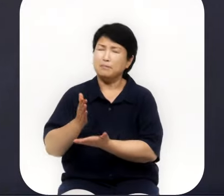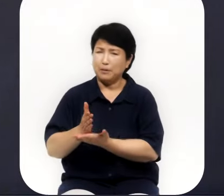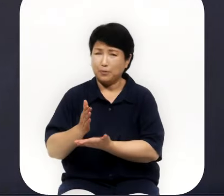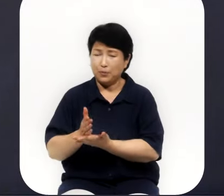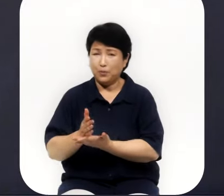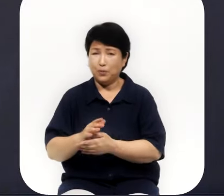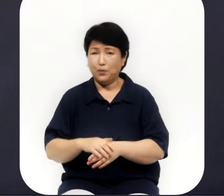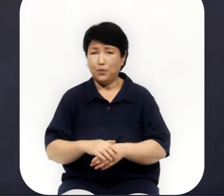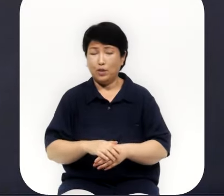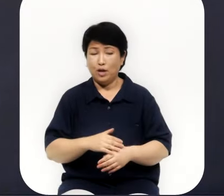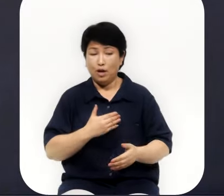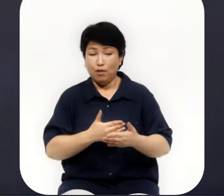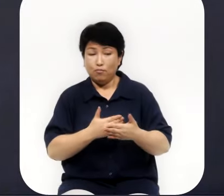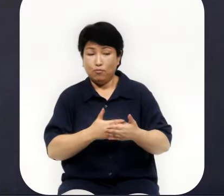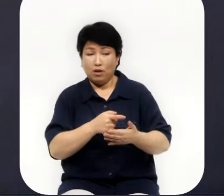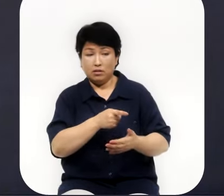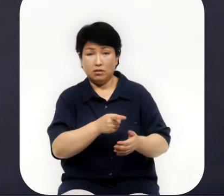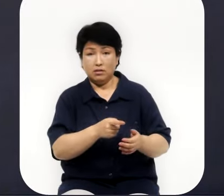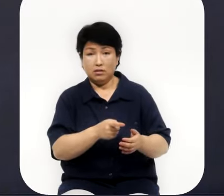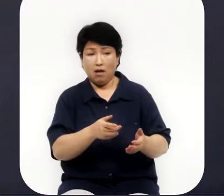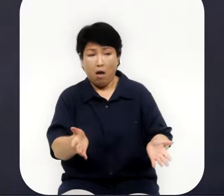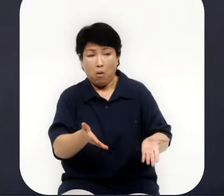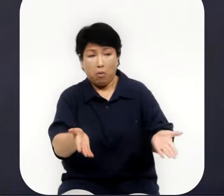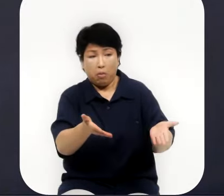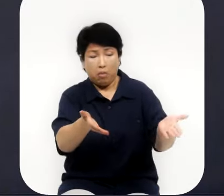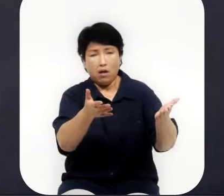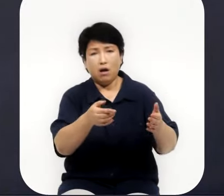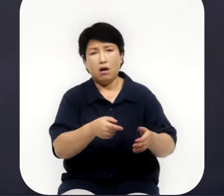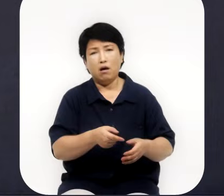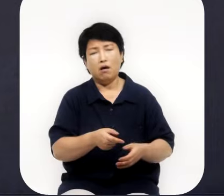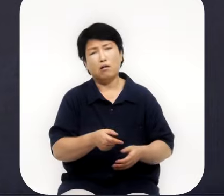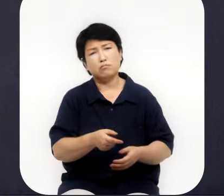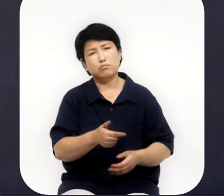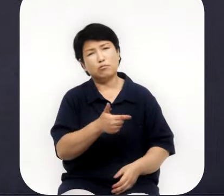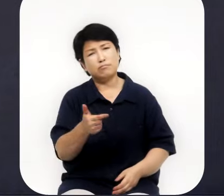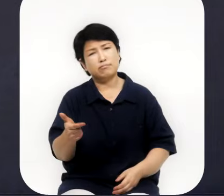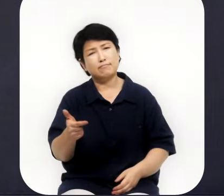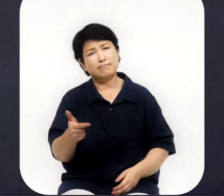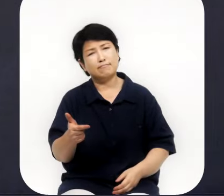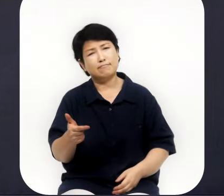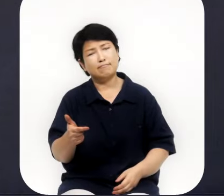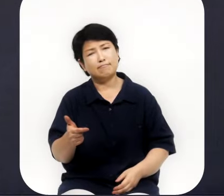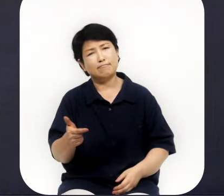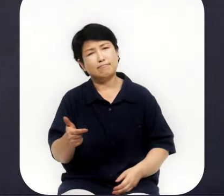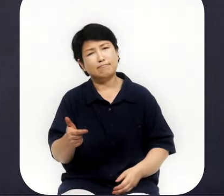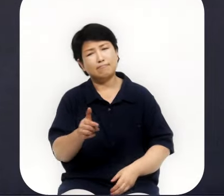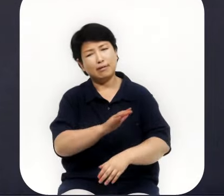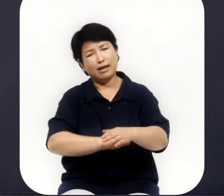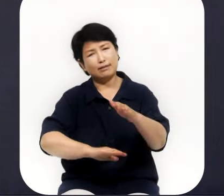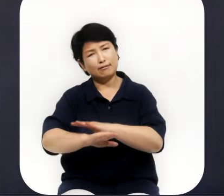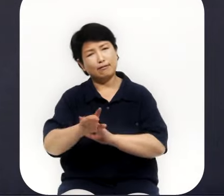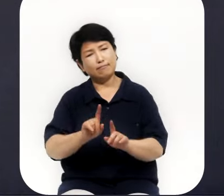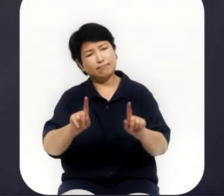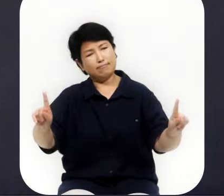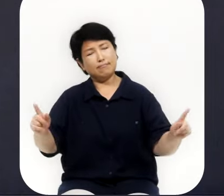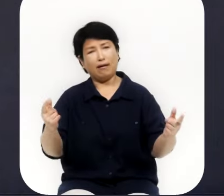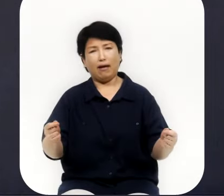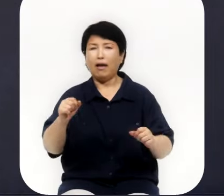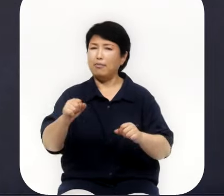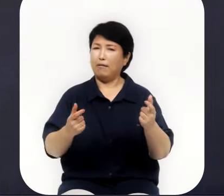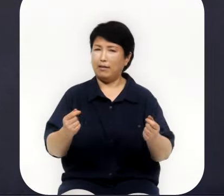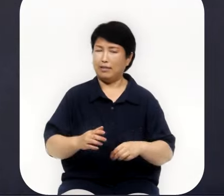부추기는 그런 방식은 저는 극단적 행동이지 않느냐. 아니면 반대로